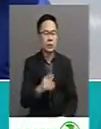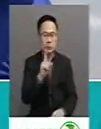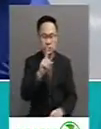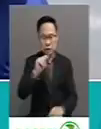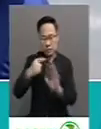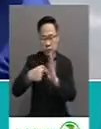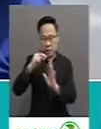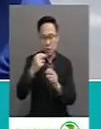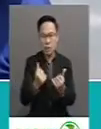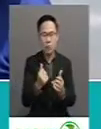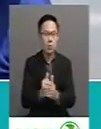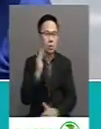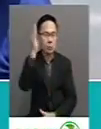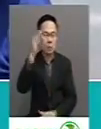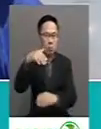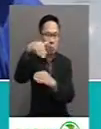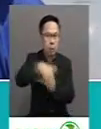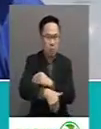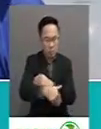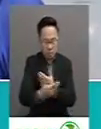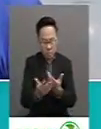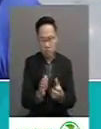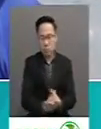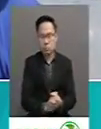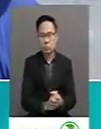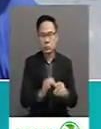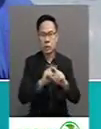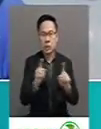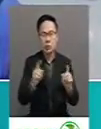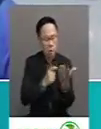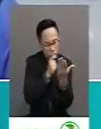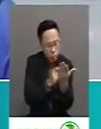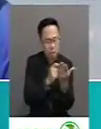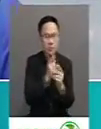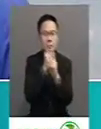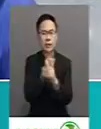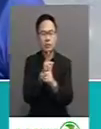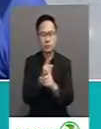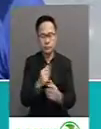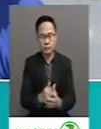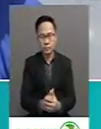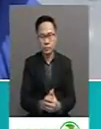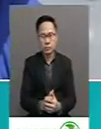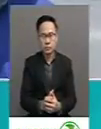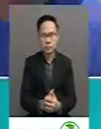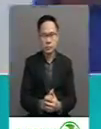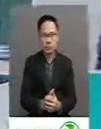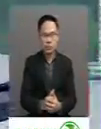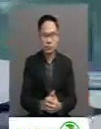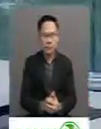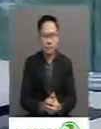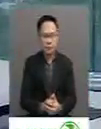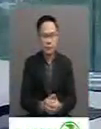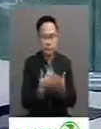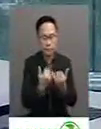ไม่ได้สูงสุดก็80กว่าน ี่แหละค่ะหลายพื้นที่ก็ถือเรื่องงามยามดีในวันนี้นะคะเริ่มต้นในการหว่านข้าวกันนะค